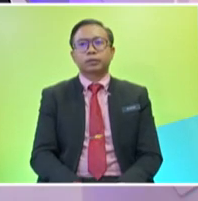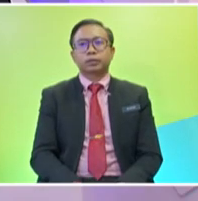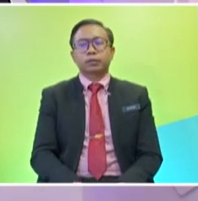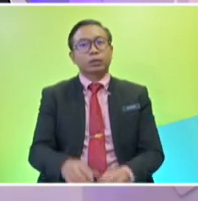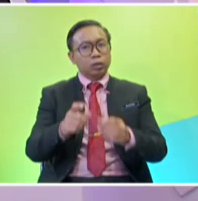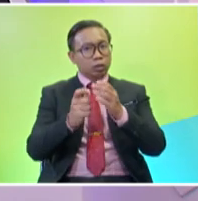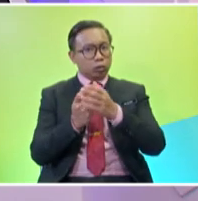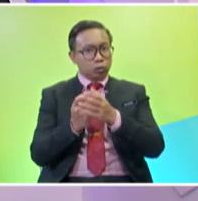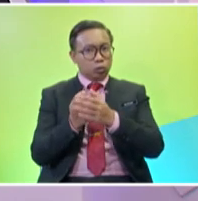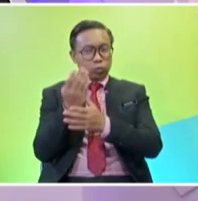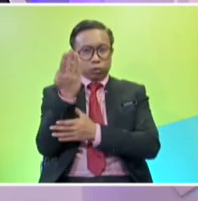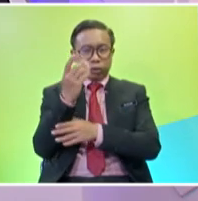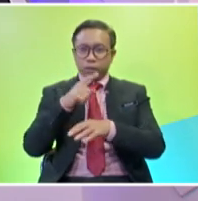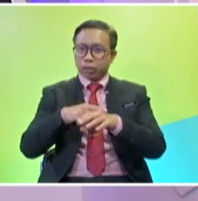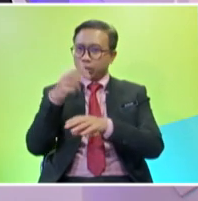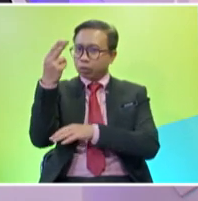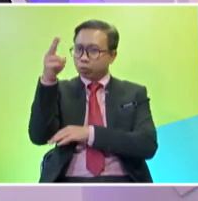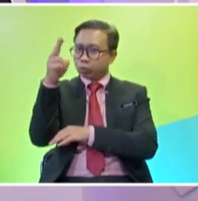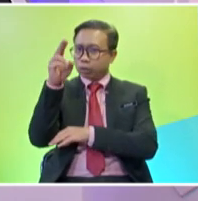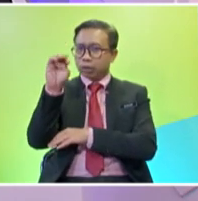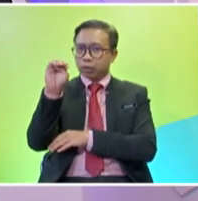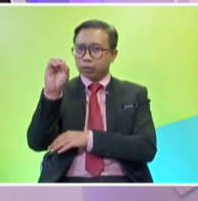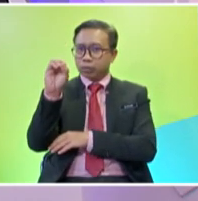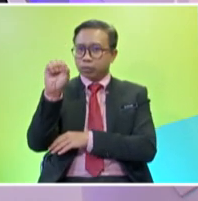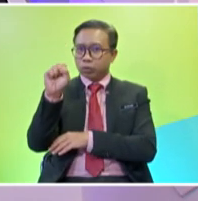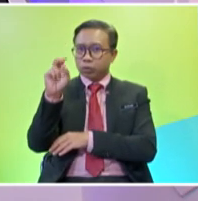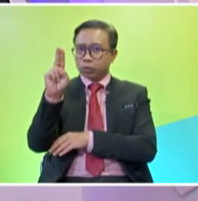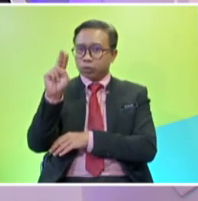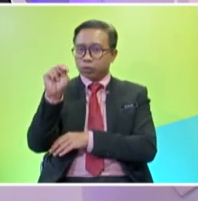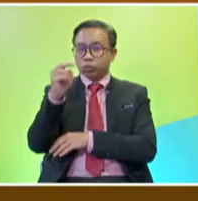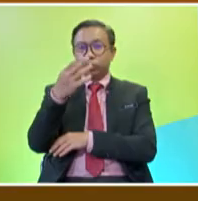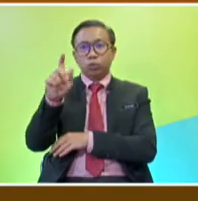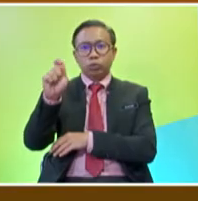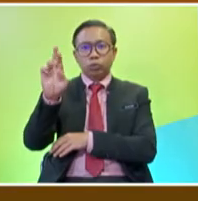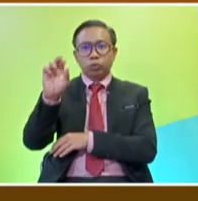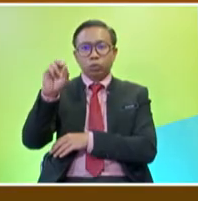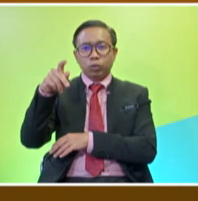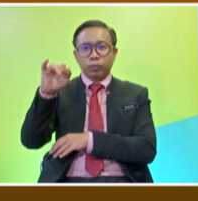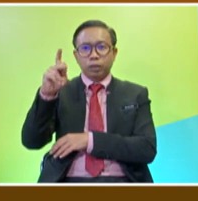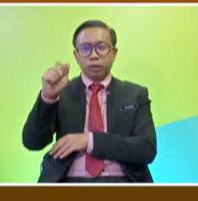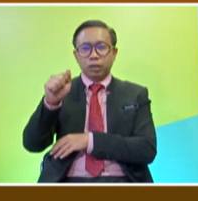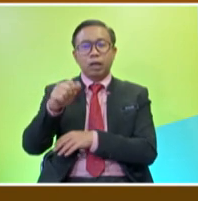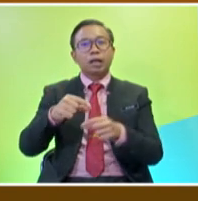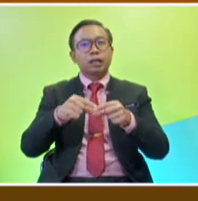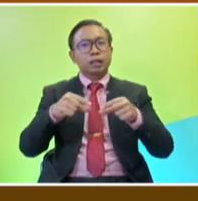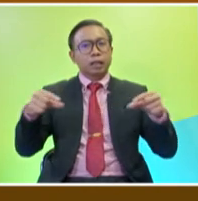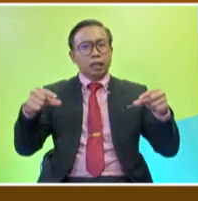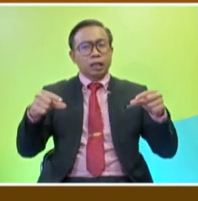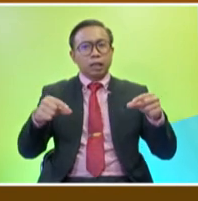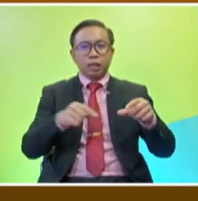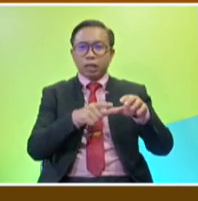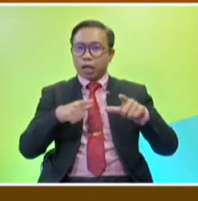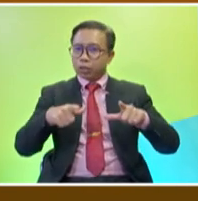tumbuh-tumbuhan di kawasan hutan monsun Tropika ciri-cirinya adalah berkayu keras tercontohnya pokok